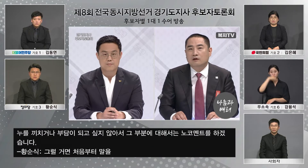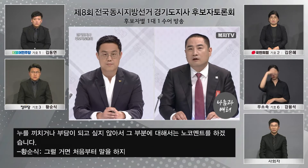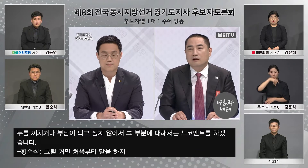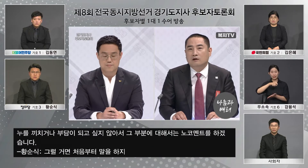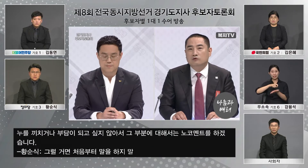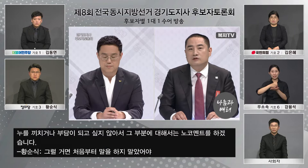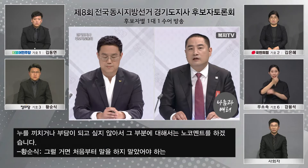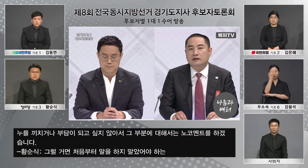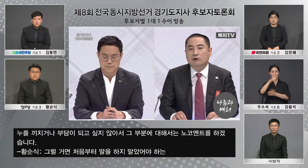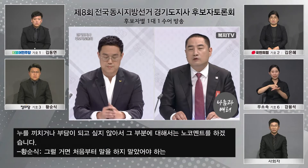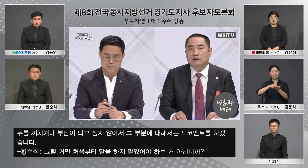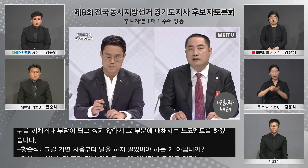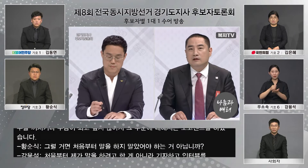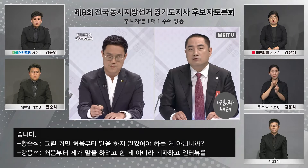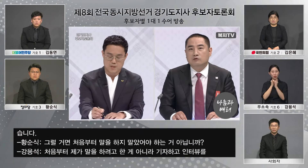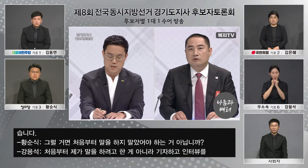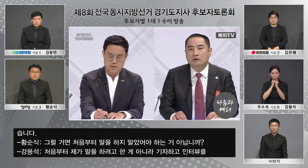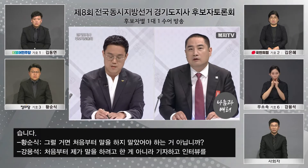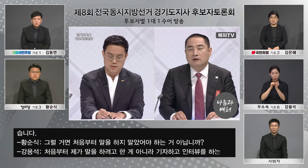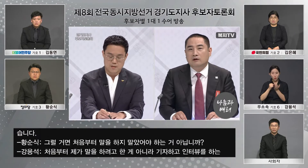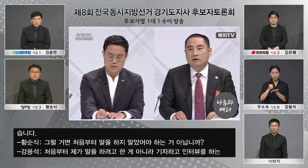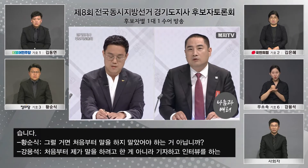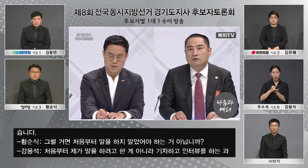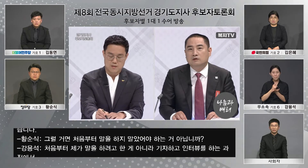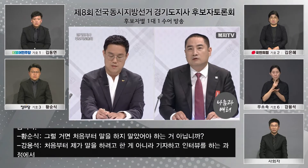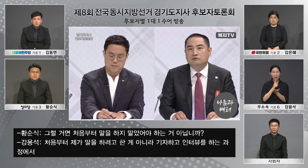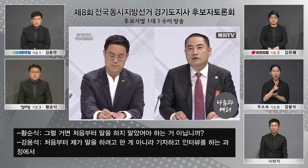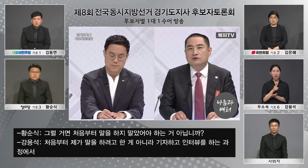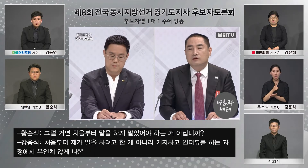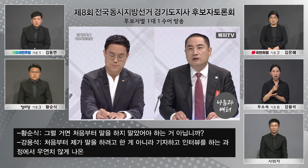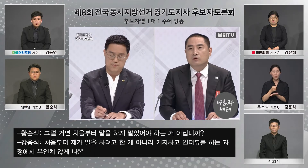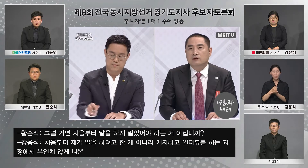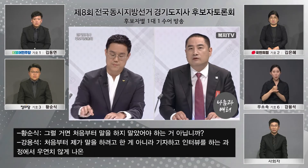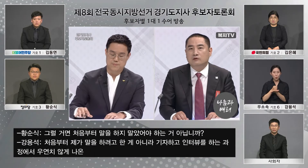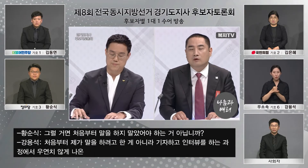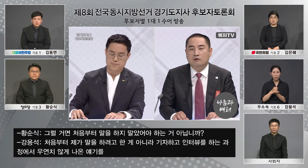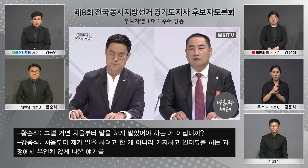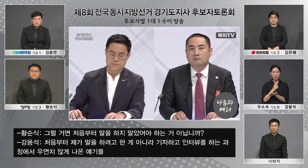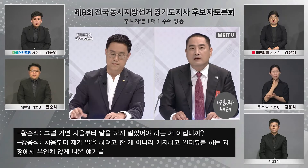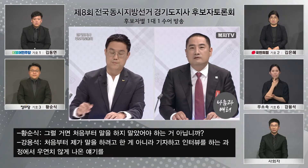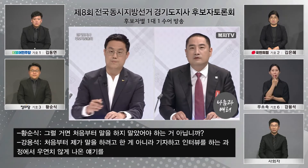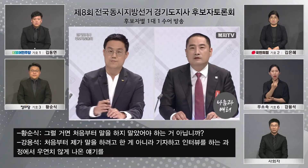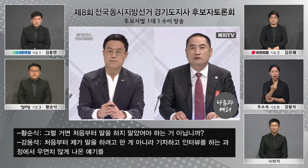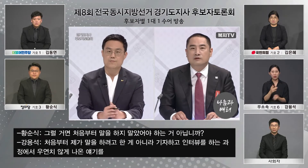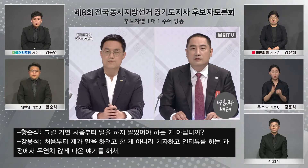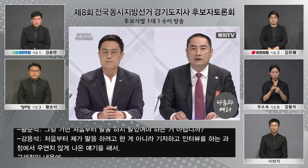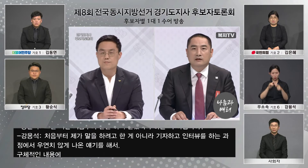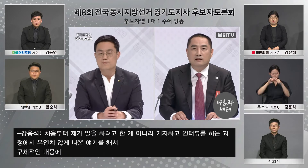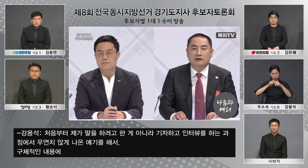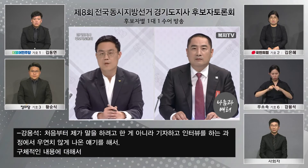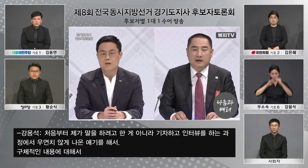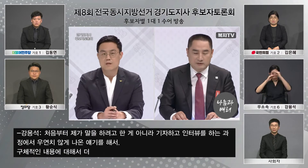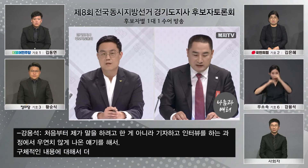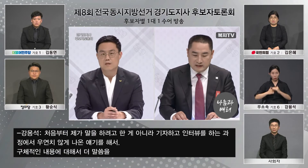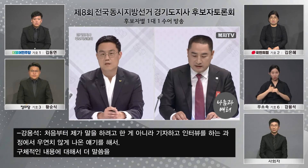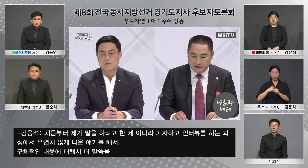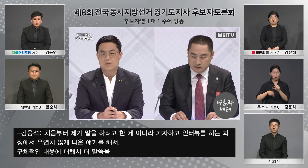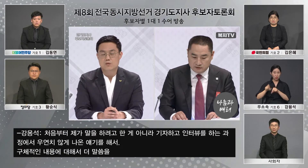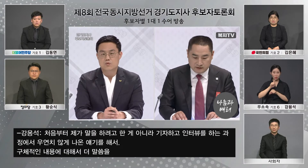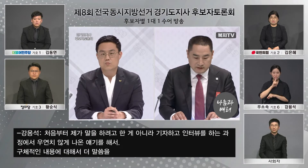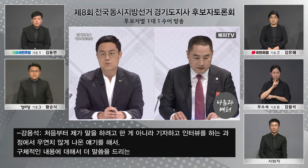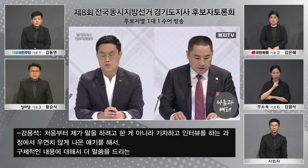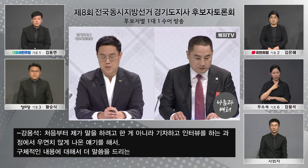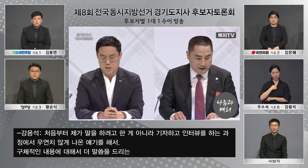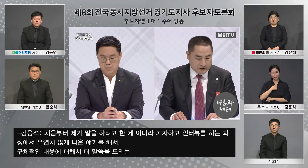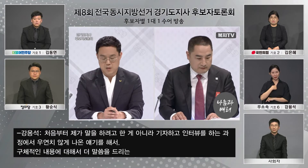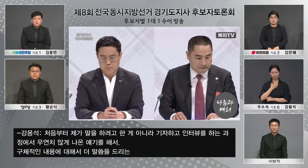과정에서 우연찮게 나온 얘기를 해가지고 뭐 그 구체적인 내용에 대해서 더 말씀드리는 것이 바람직하지 않다. 저는